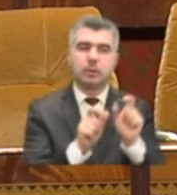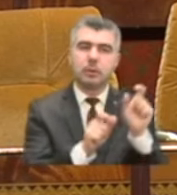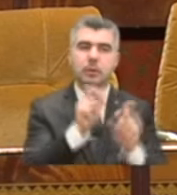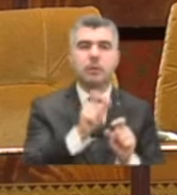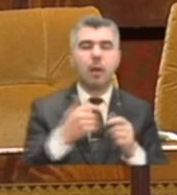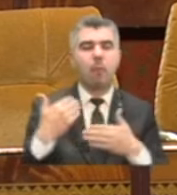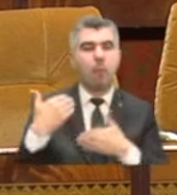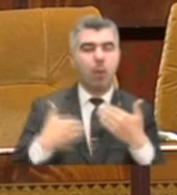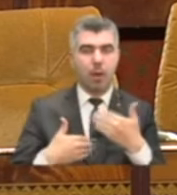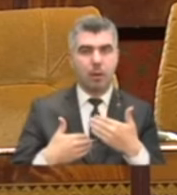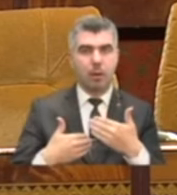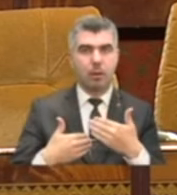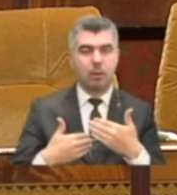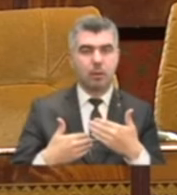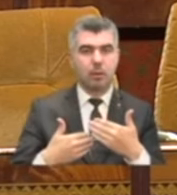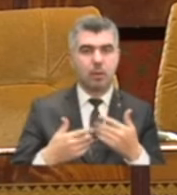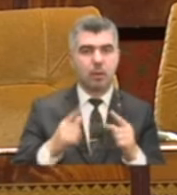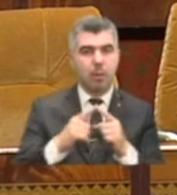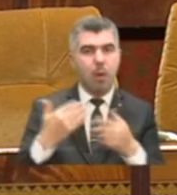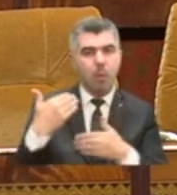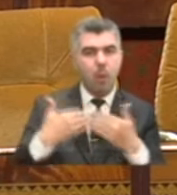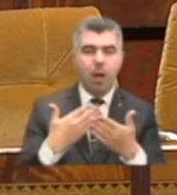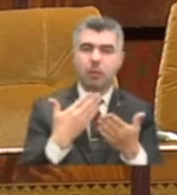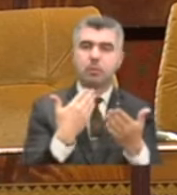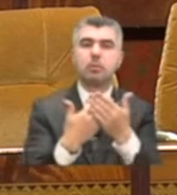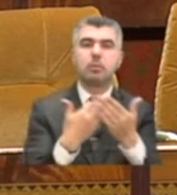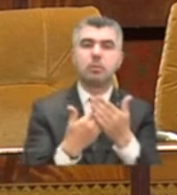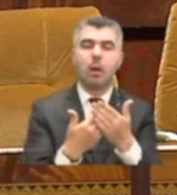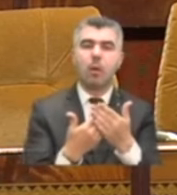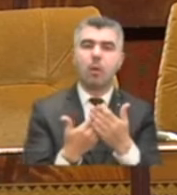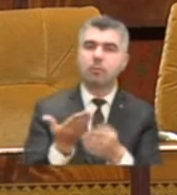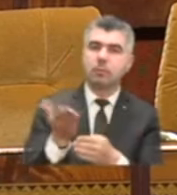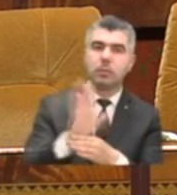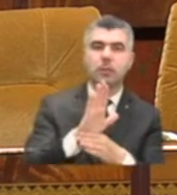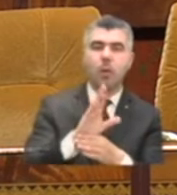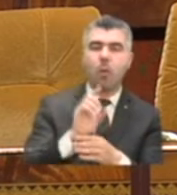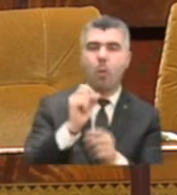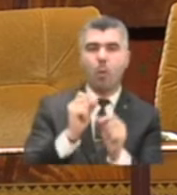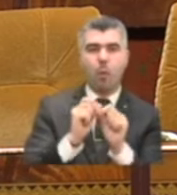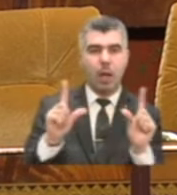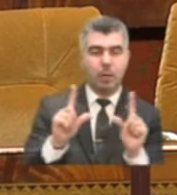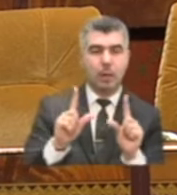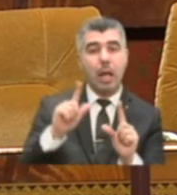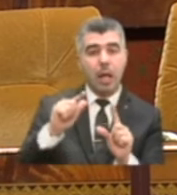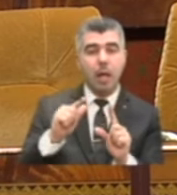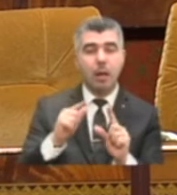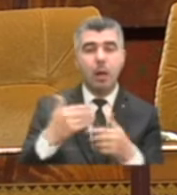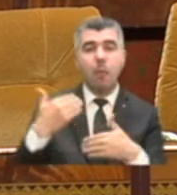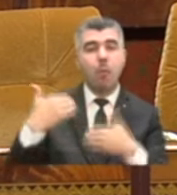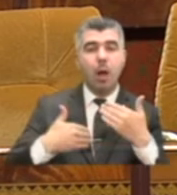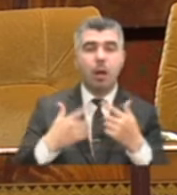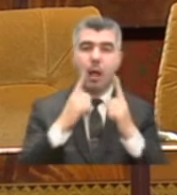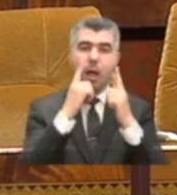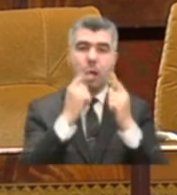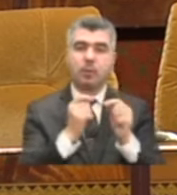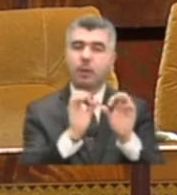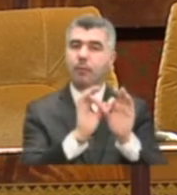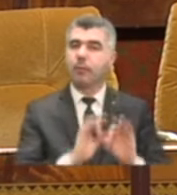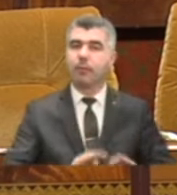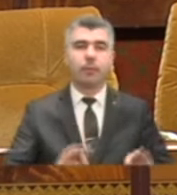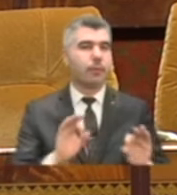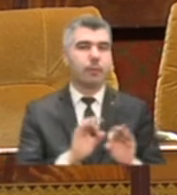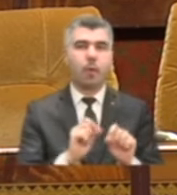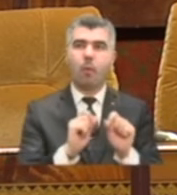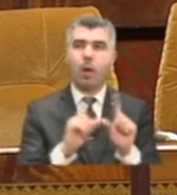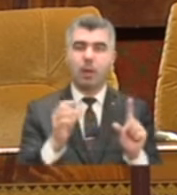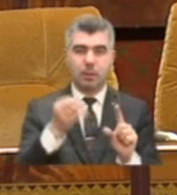الشخص معاق والإعاقة ديالو باينة وبارزة، ولكن هناك إعاقات ما كنشوفوهمش، فلهذا